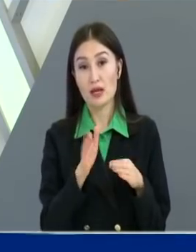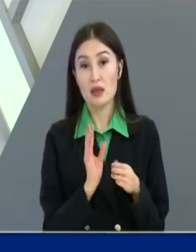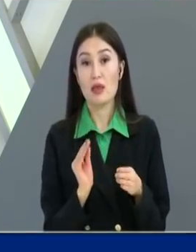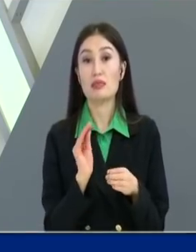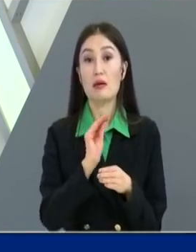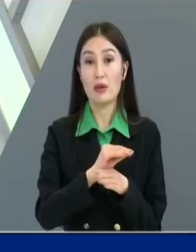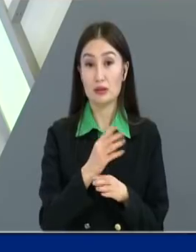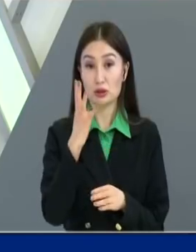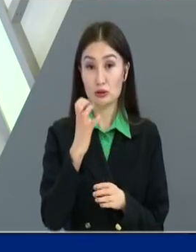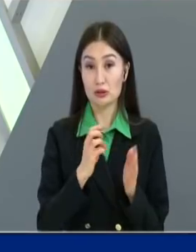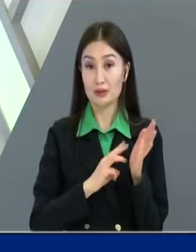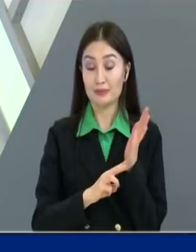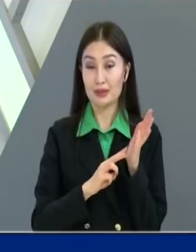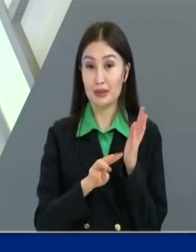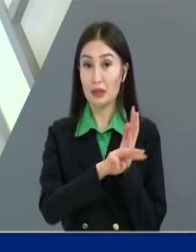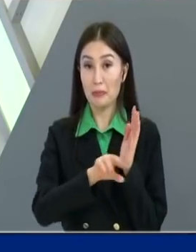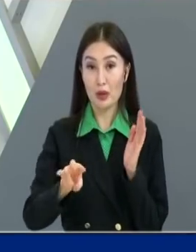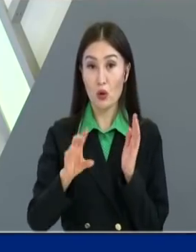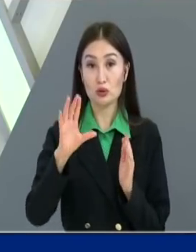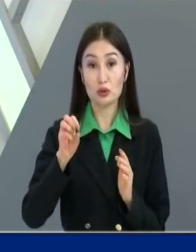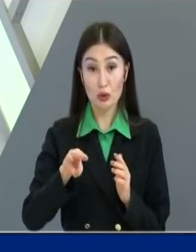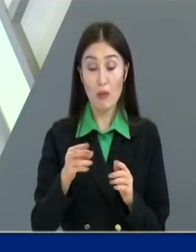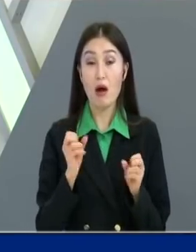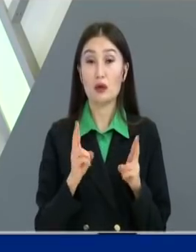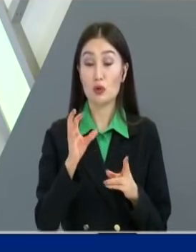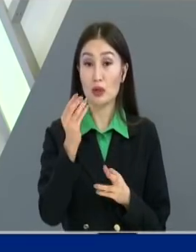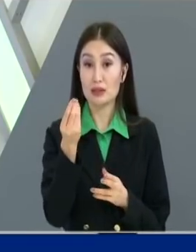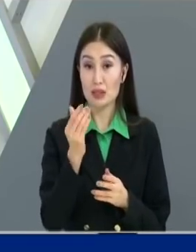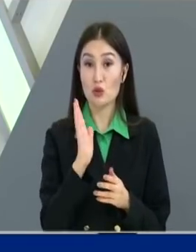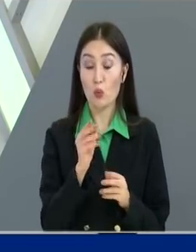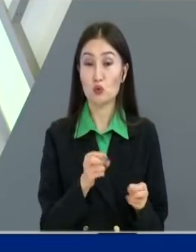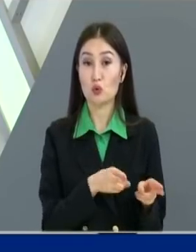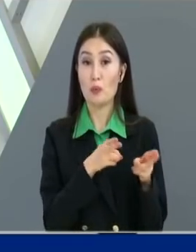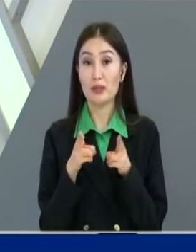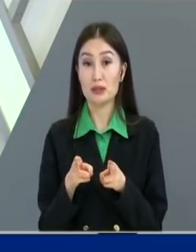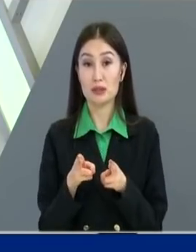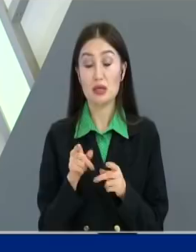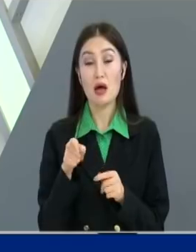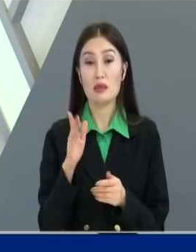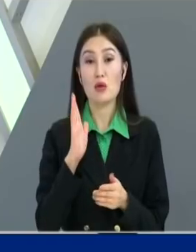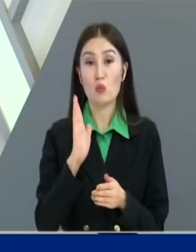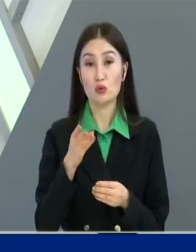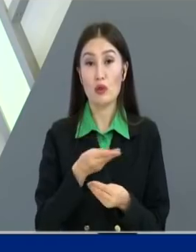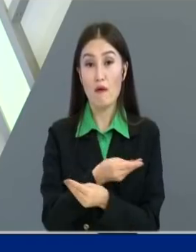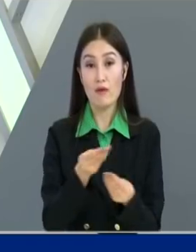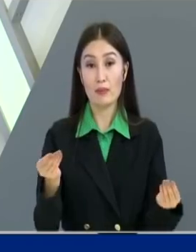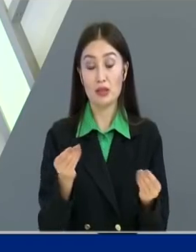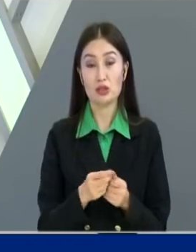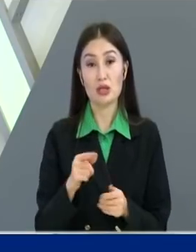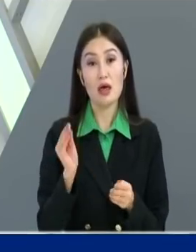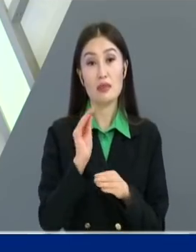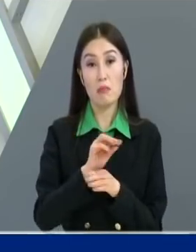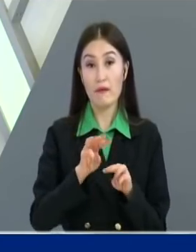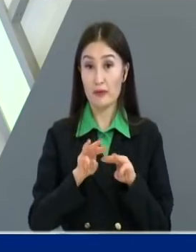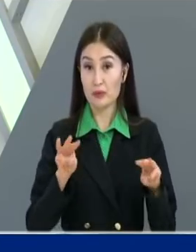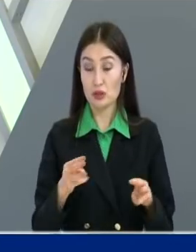дополнительных 470 миллионов сомов. Как только средства будут перечислены на счет, они будут выплачены, добавил министр.